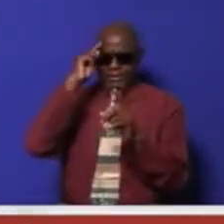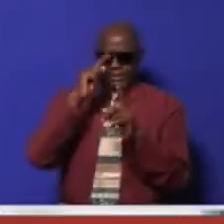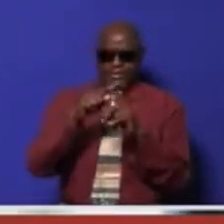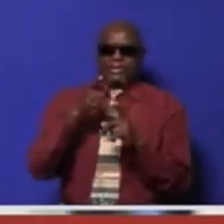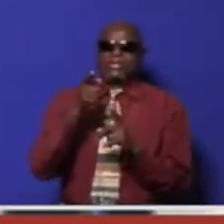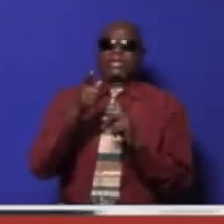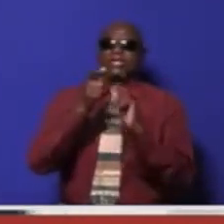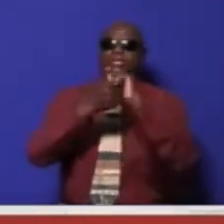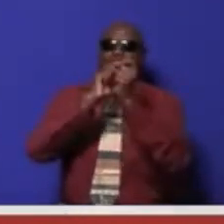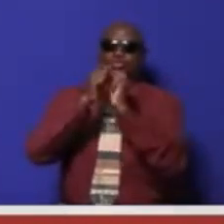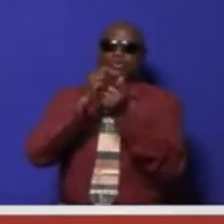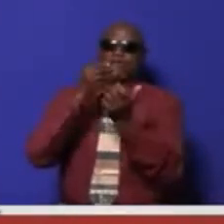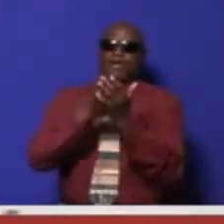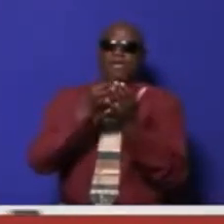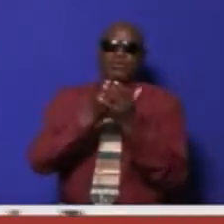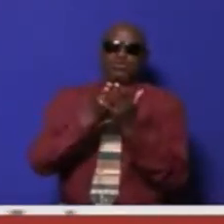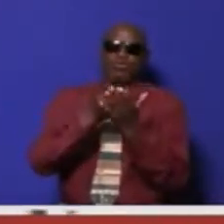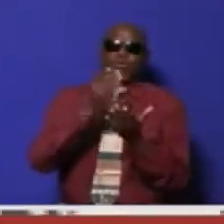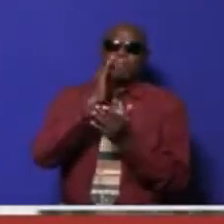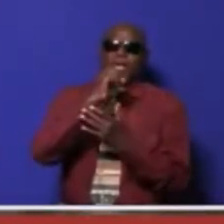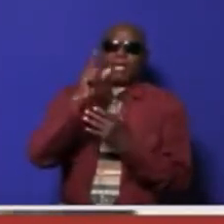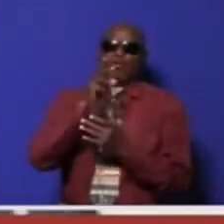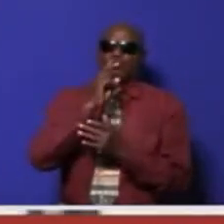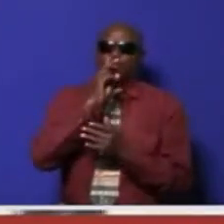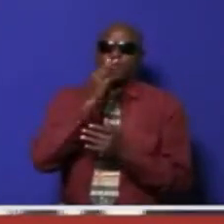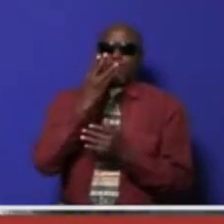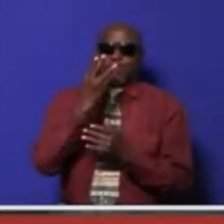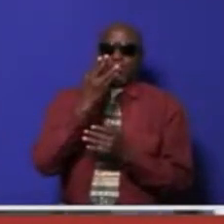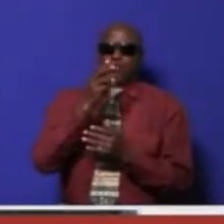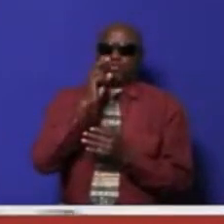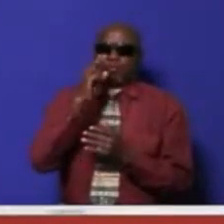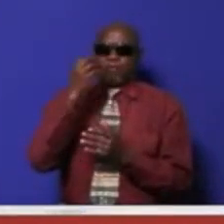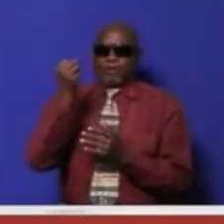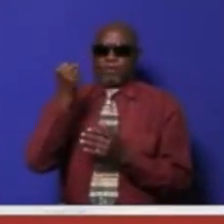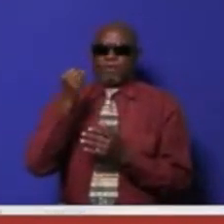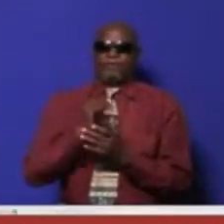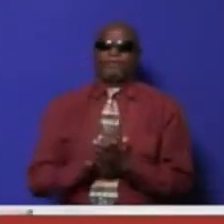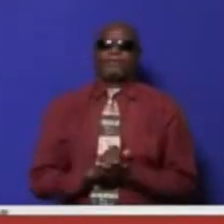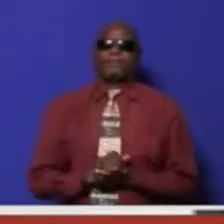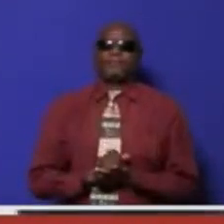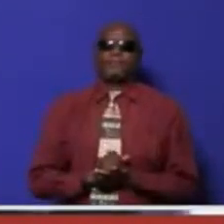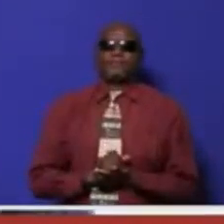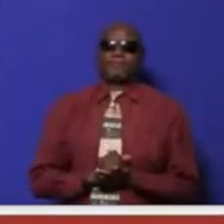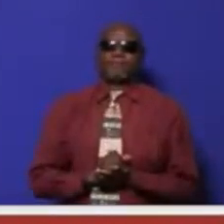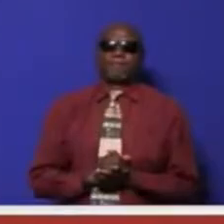marekebisho mswada wa fedha wa mwaka 2024-2025. Nikiripotia Dira Hope TV, mimi ni Samia Dika.